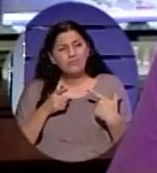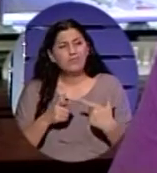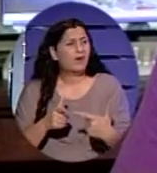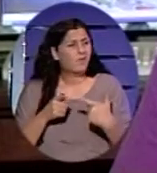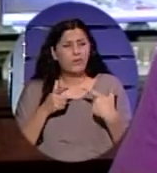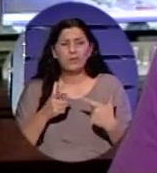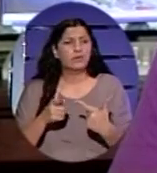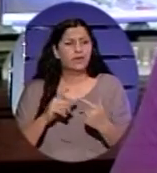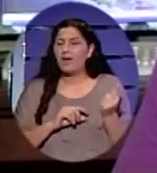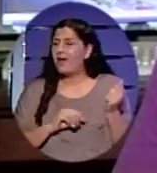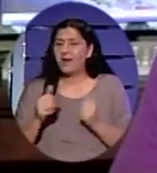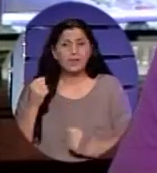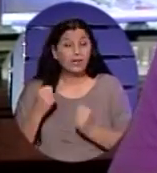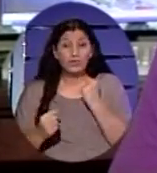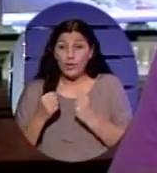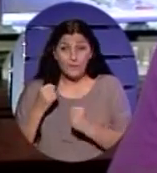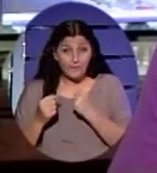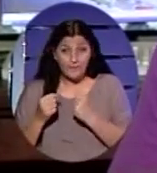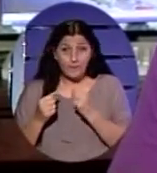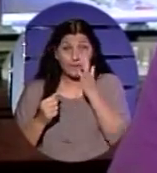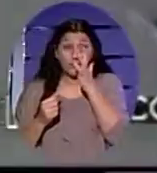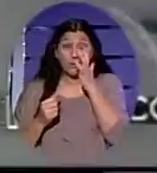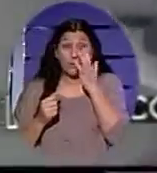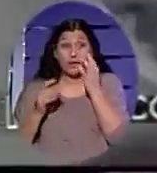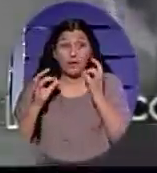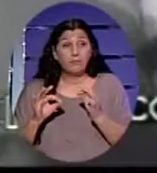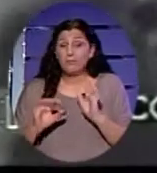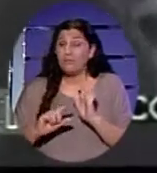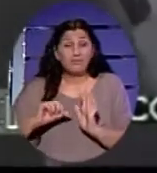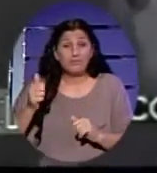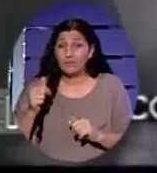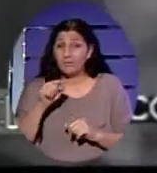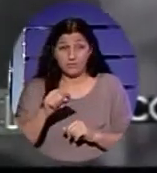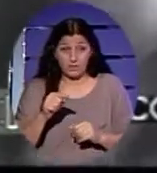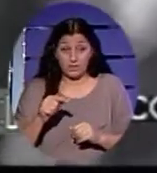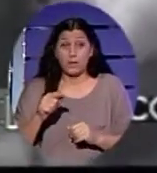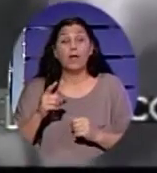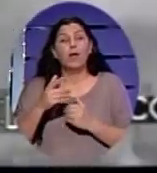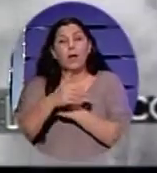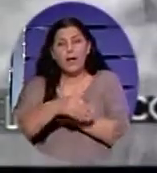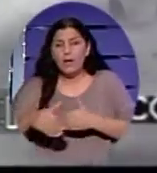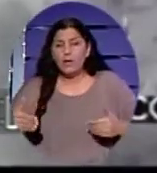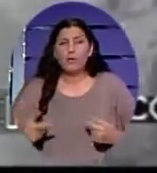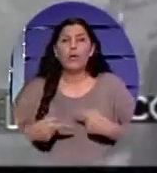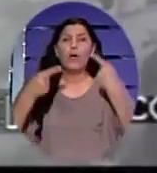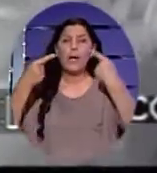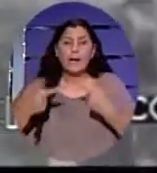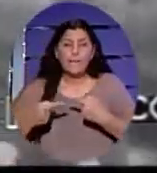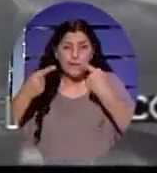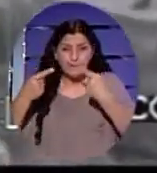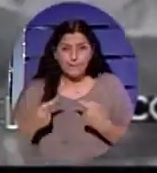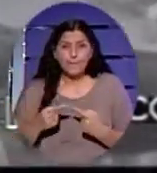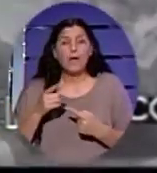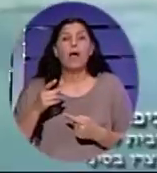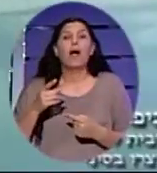הכי גדולים והכי קשים שצהל ידע מעודו. רמי וחבריו נכחו בחזית כל ימי המלחמה. קרב